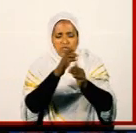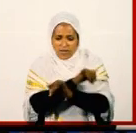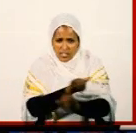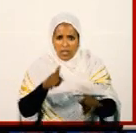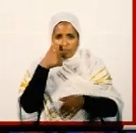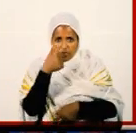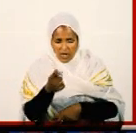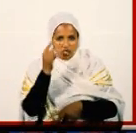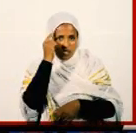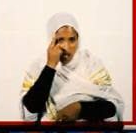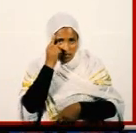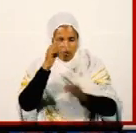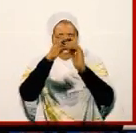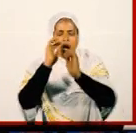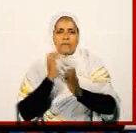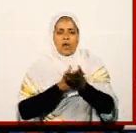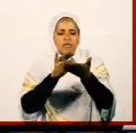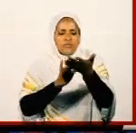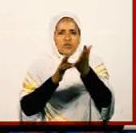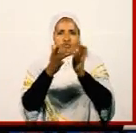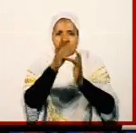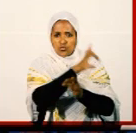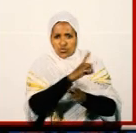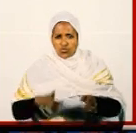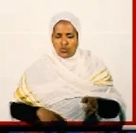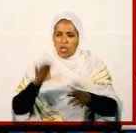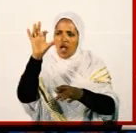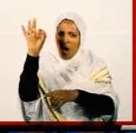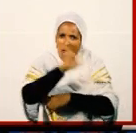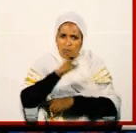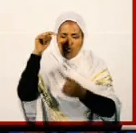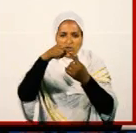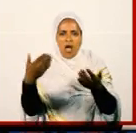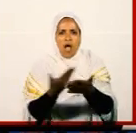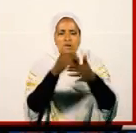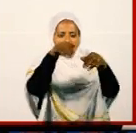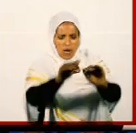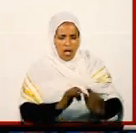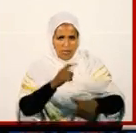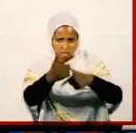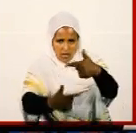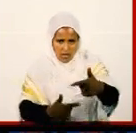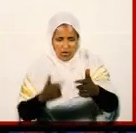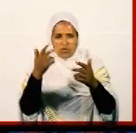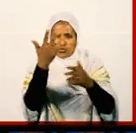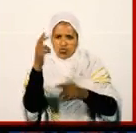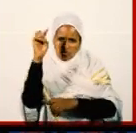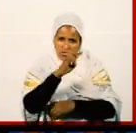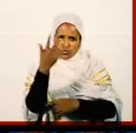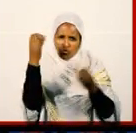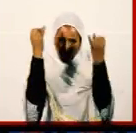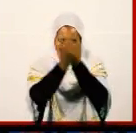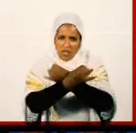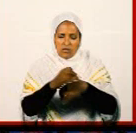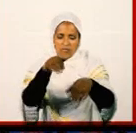ብለን ስናስብ አምላካችን መድኃኒታችን ኢየሱስ ክርስቶስ በዕለተ ዓርብ ወደ አዲስ መቃብር ወረደ። ሶስት ማለት ሶስት ሌሊት በከርሰ መቃብር